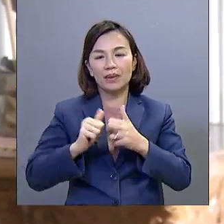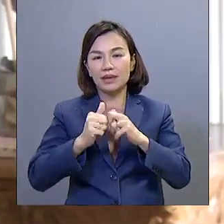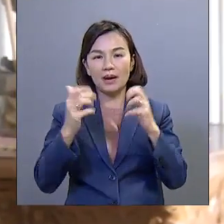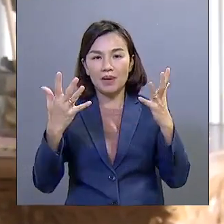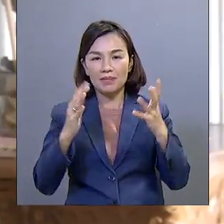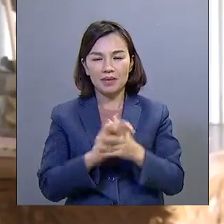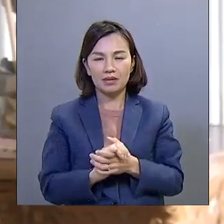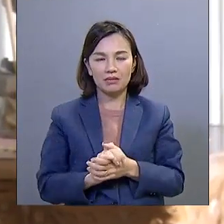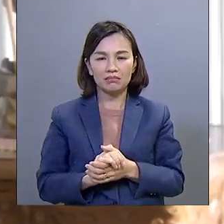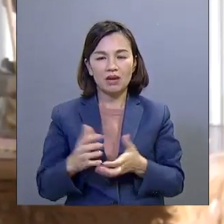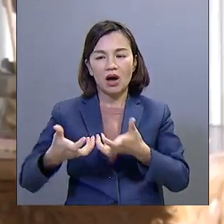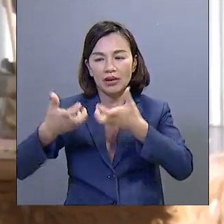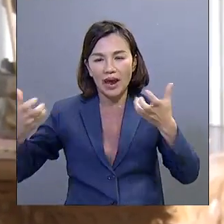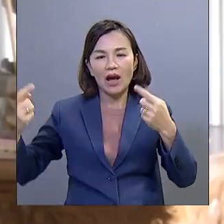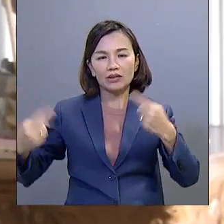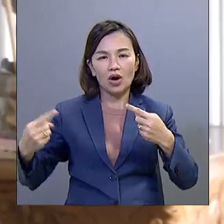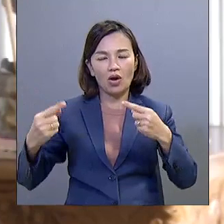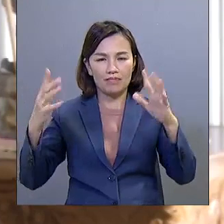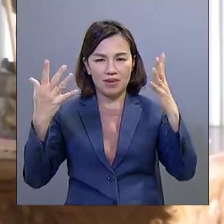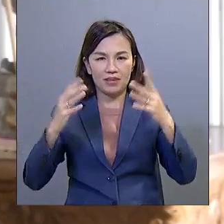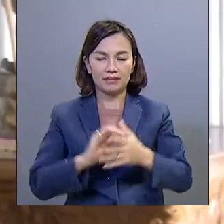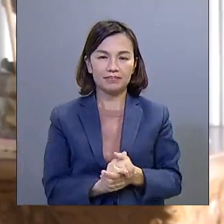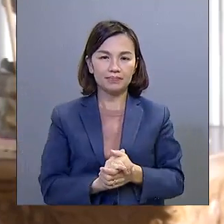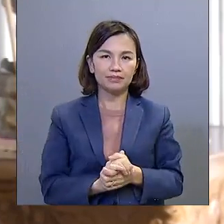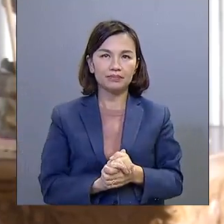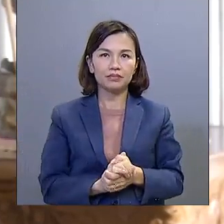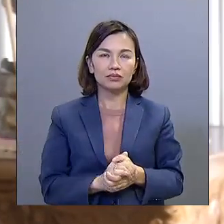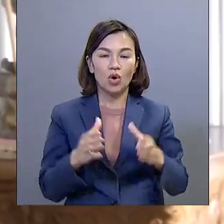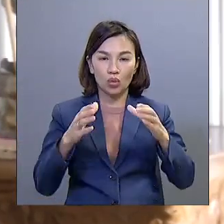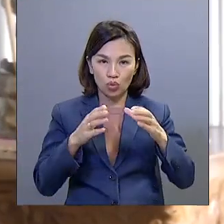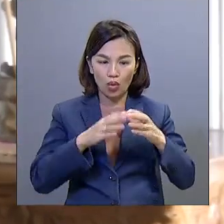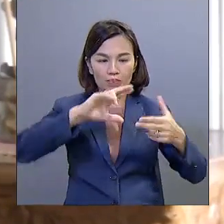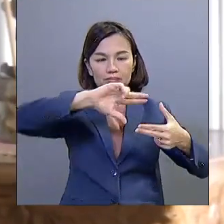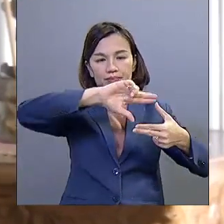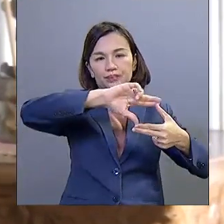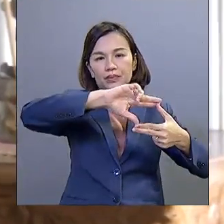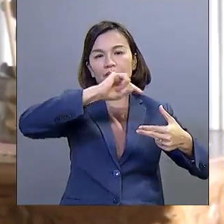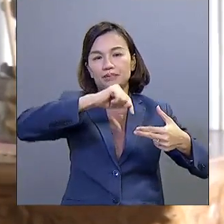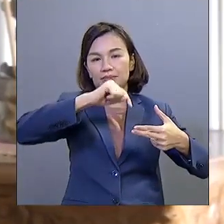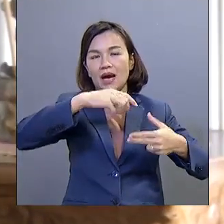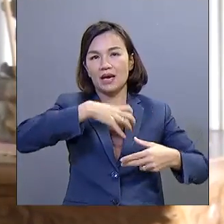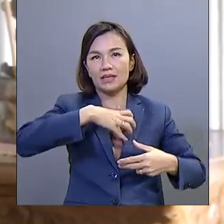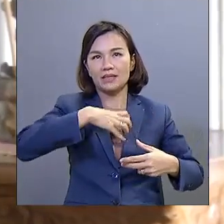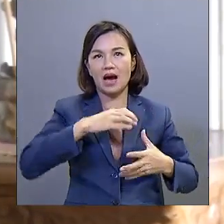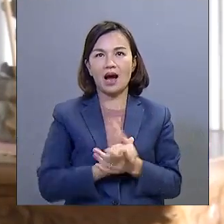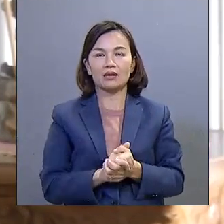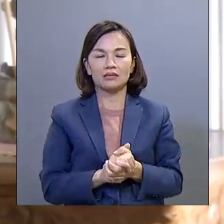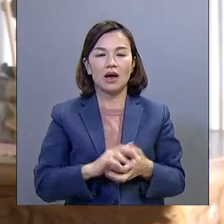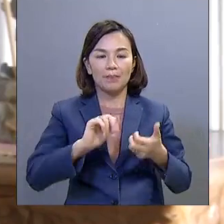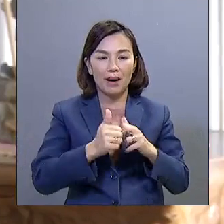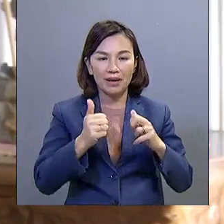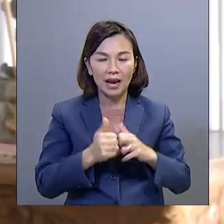ไม่มีความขัดแย้งกันนะครับเพราะว่าพรรคผมเนี่ยต้องการก้าวความขัดแย้งทั้งหม